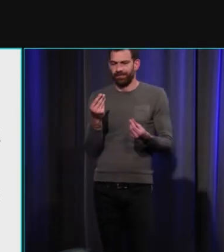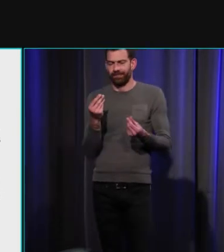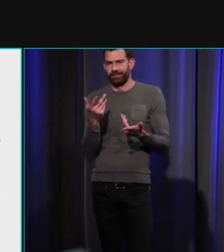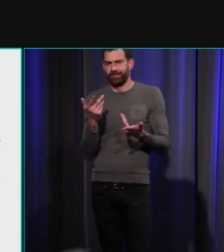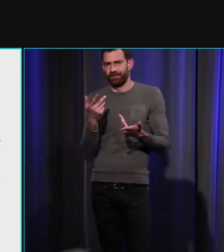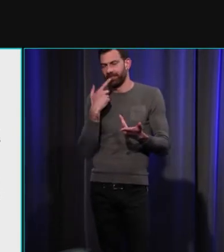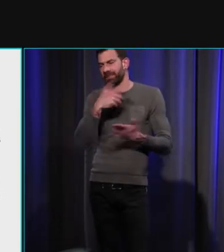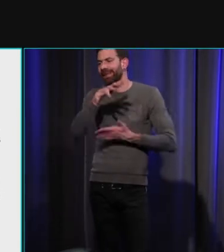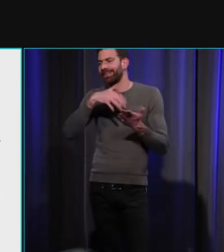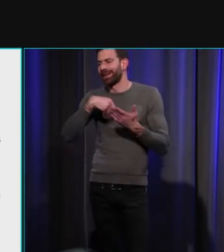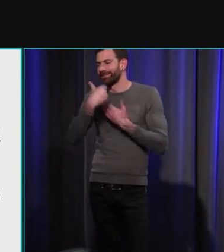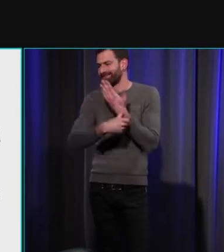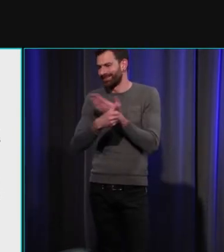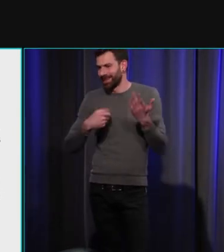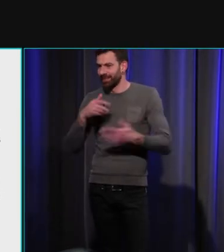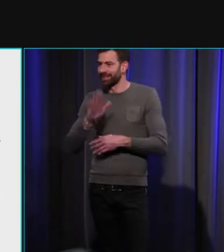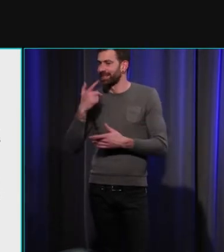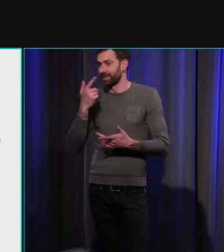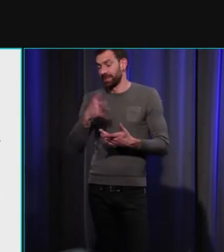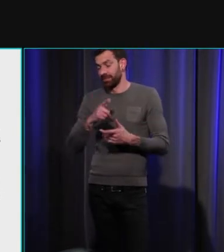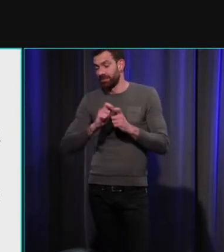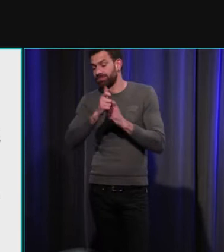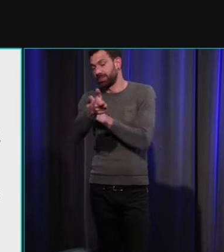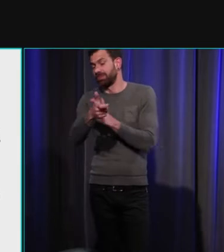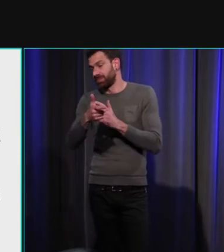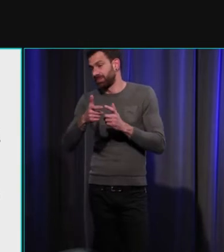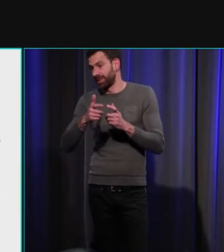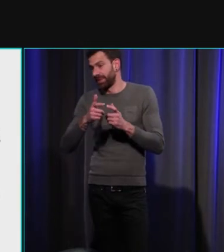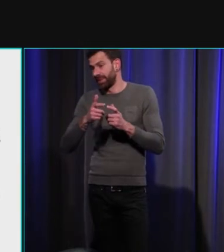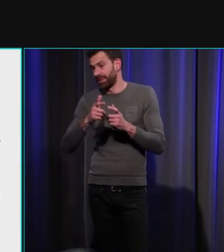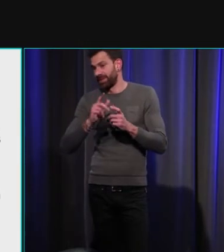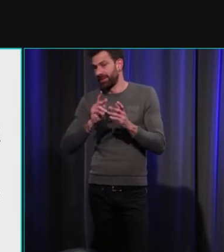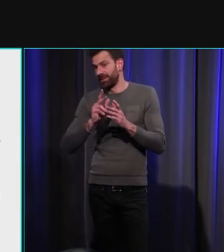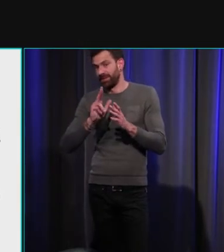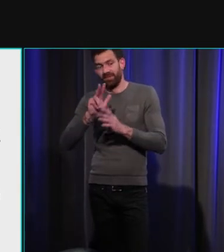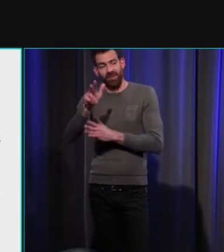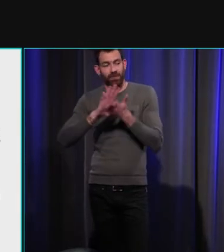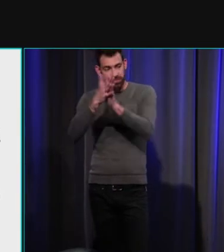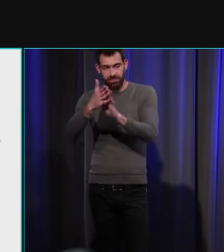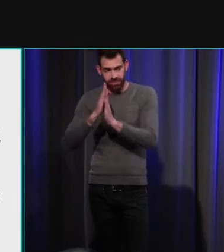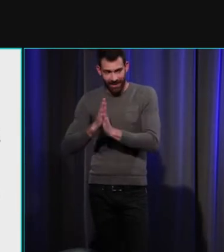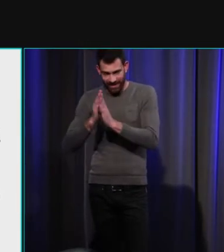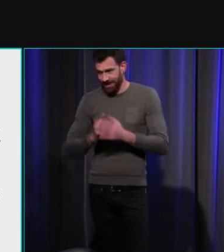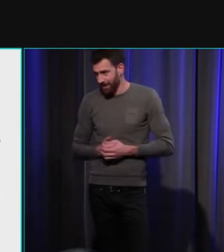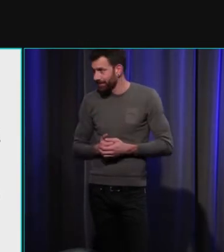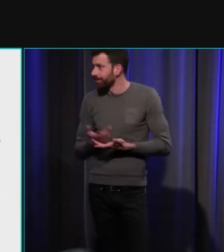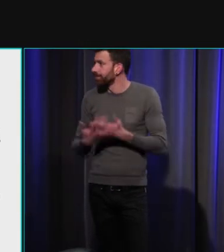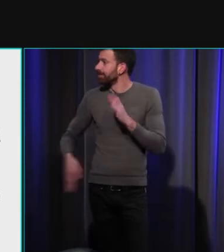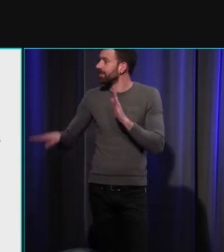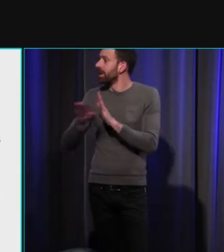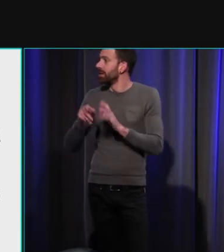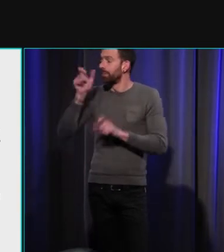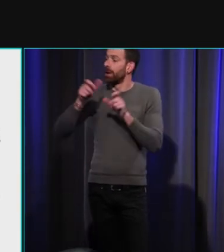exégèse ça veut dire la préfiguration de ce que va devenir l'église les juifs au départ sont